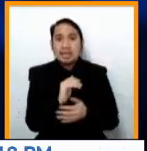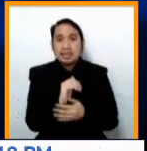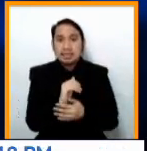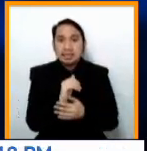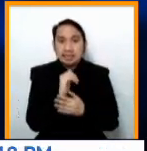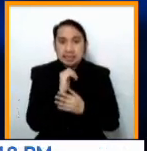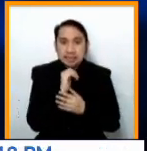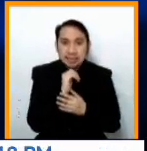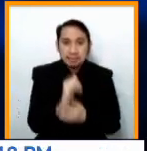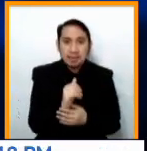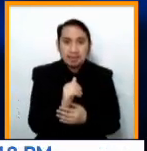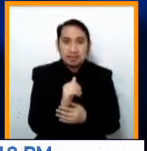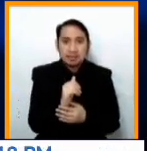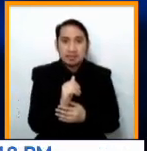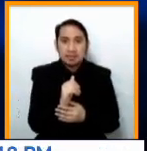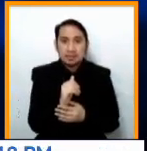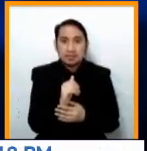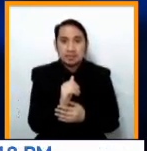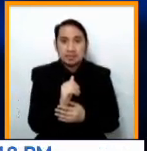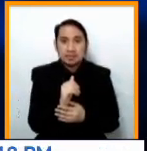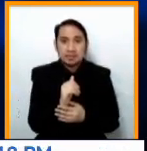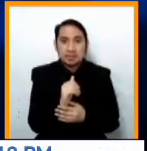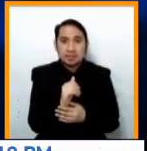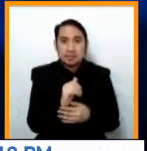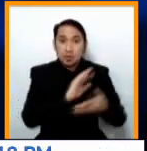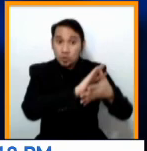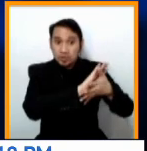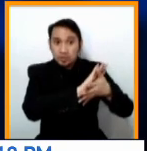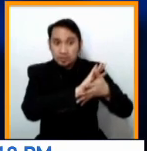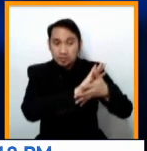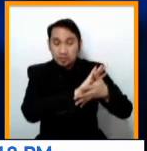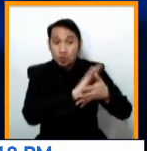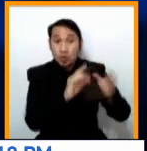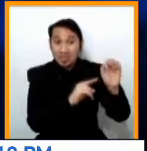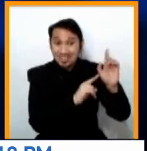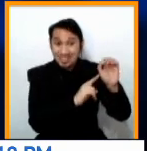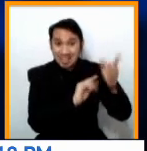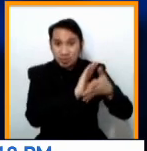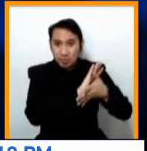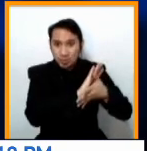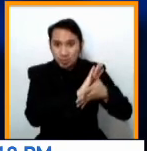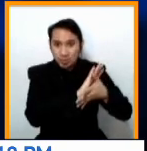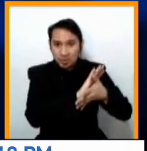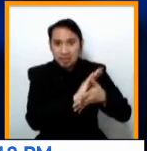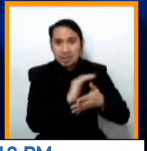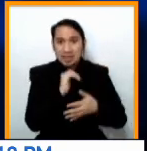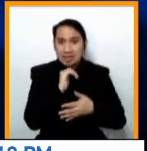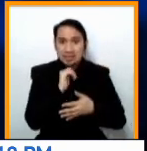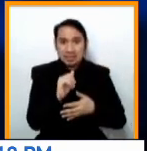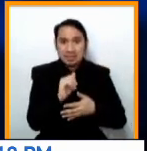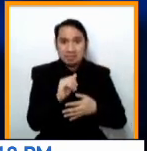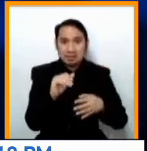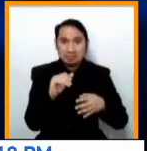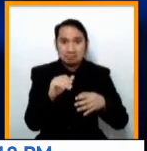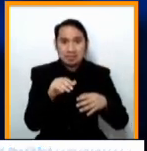original na virus na COVID-19. Ang mga kabataan daw ay man